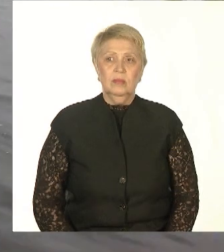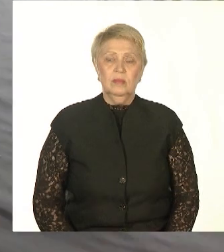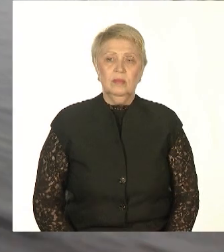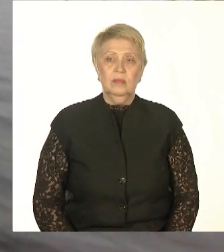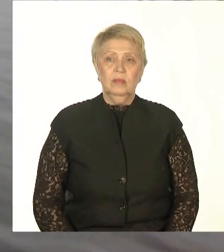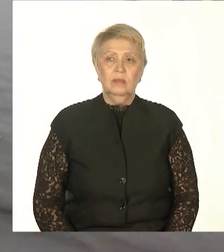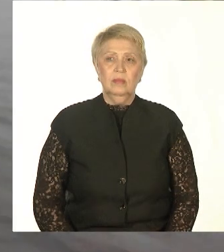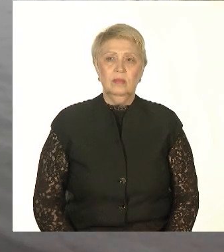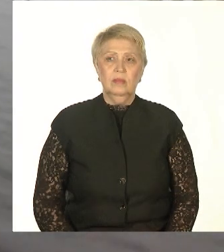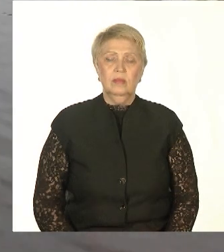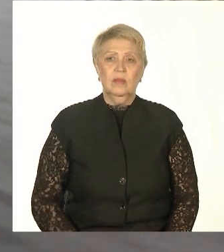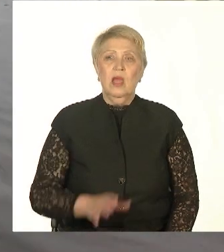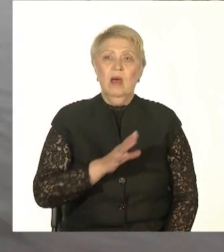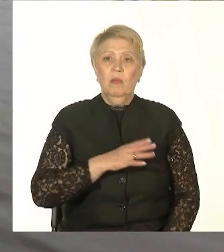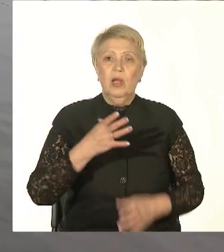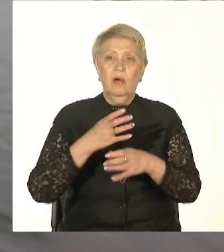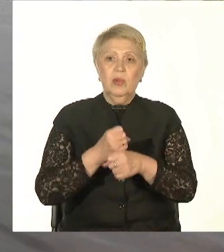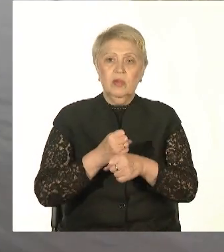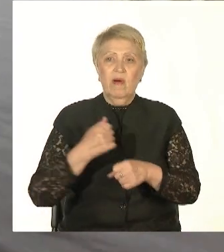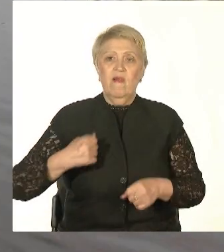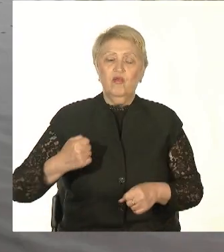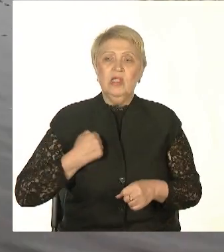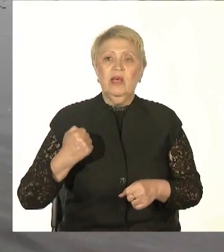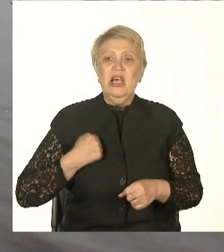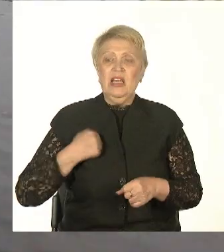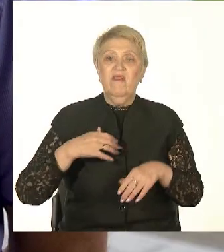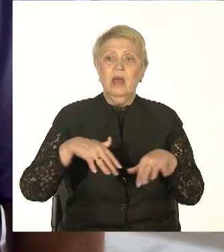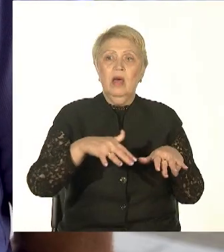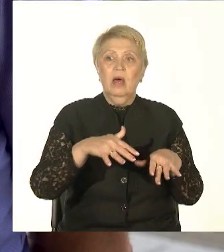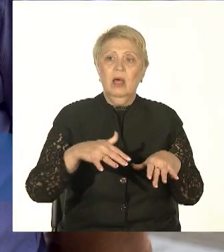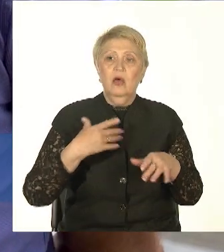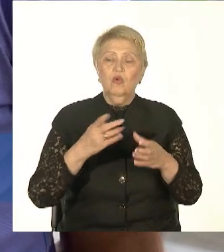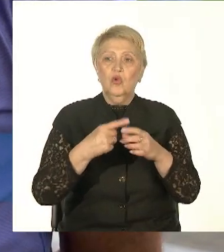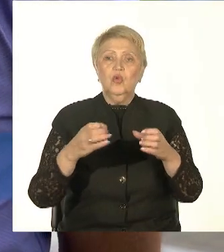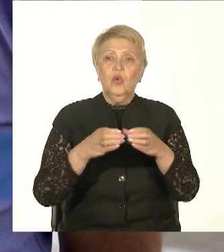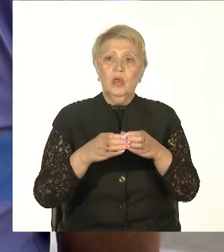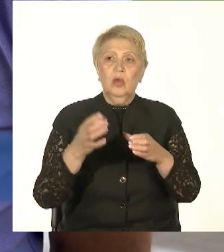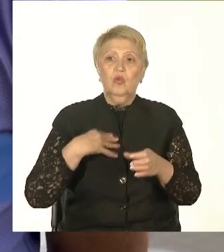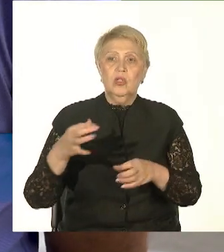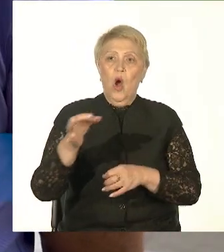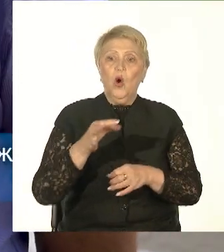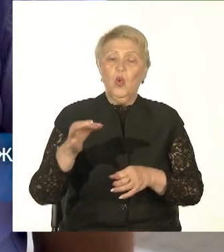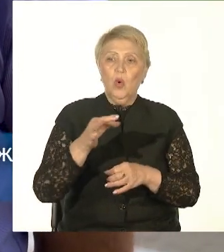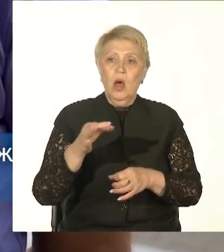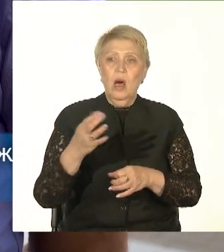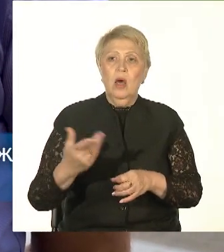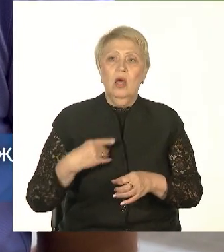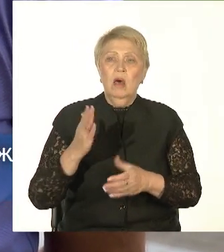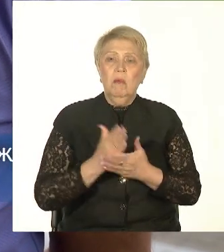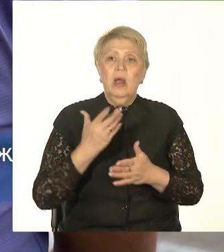Были упразднены войсковые как бы структуры, как назовем, округа, пограничные отряды,